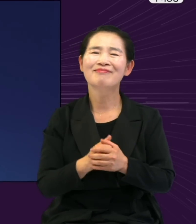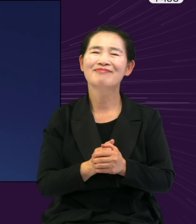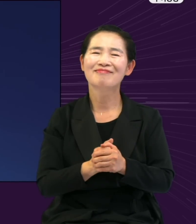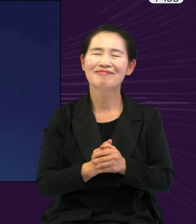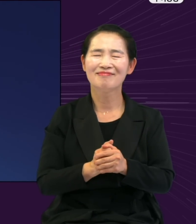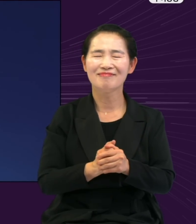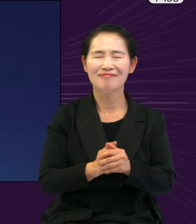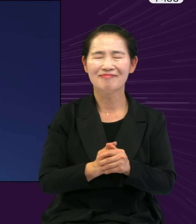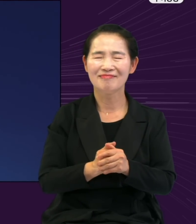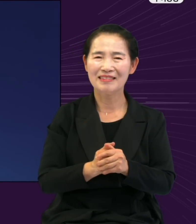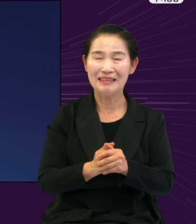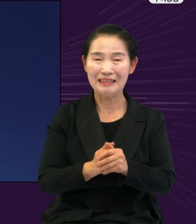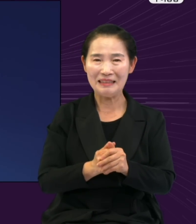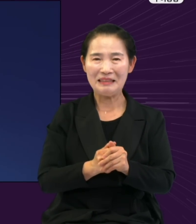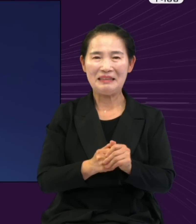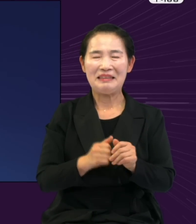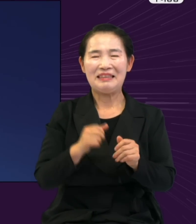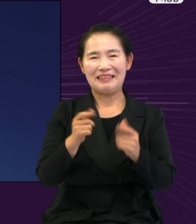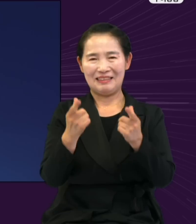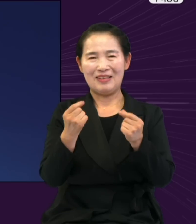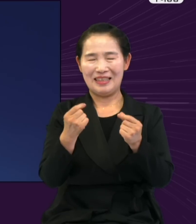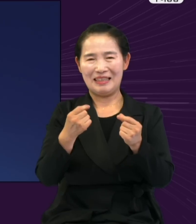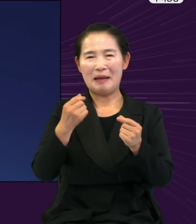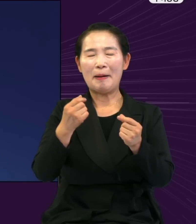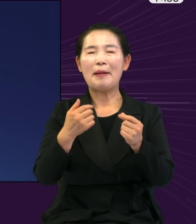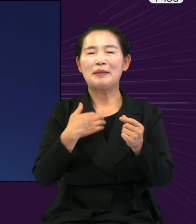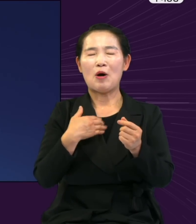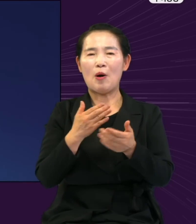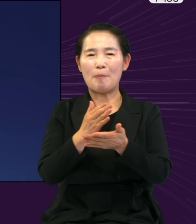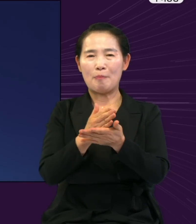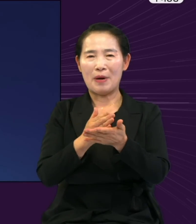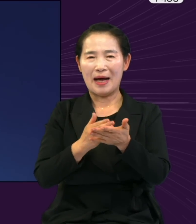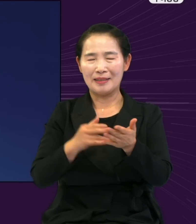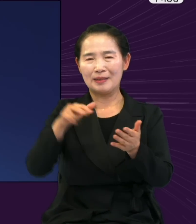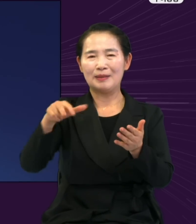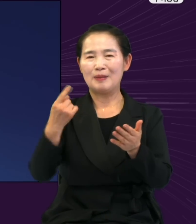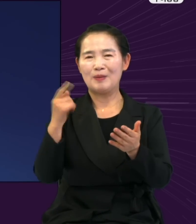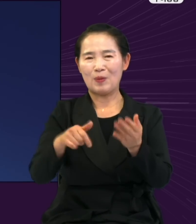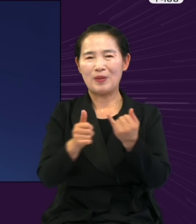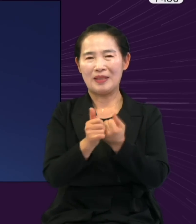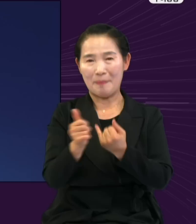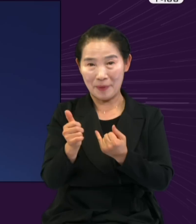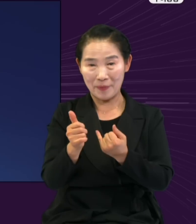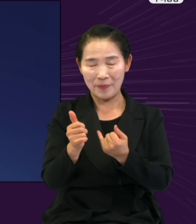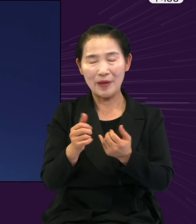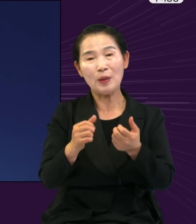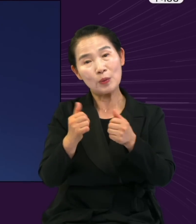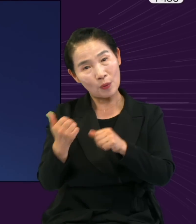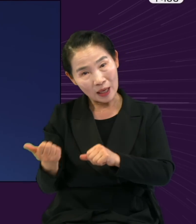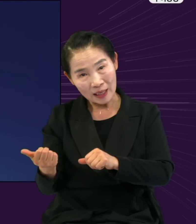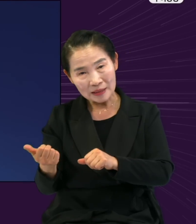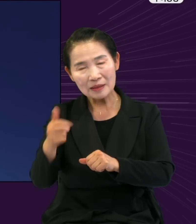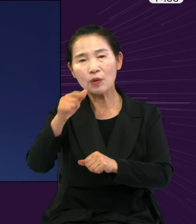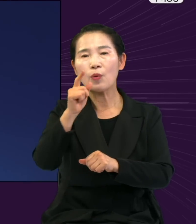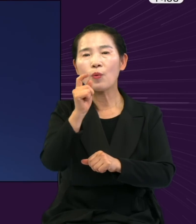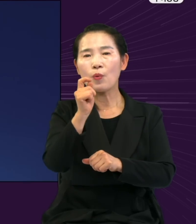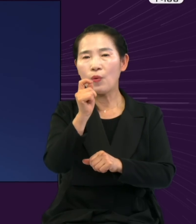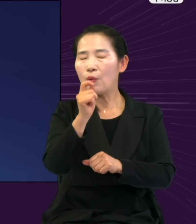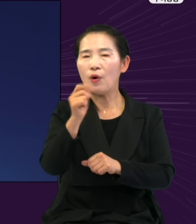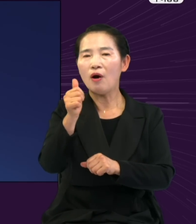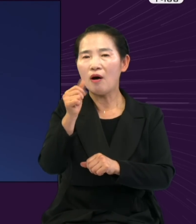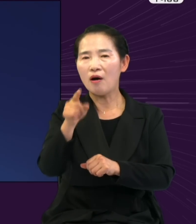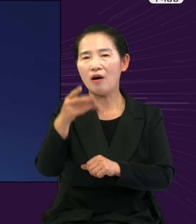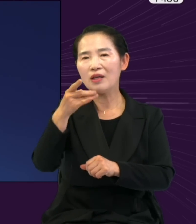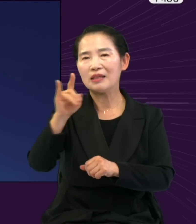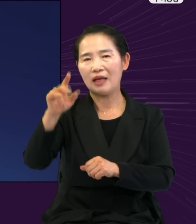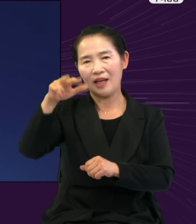그 사람이 제 반쪽, 제 남편입니다. 고 허태준 선교사입니다. 제가